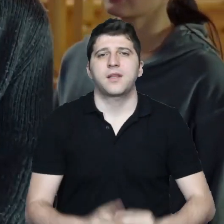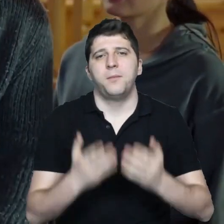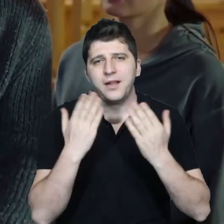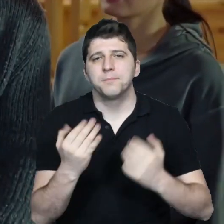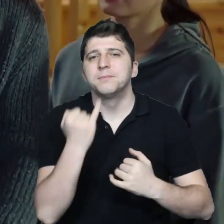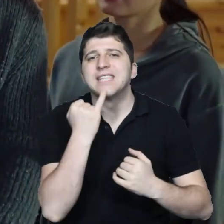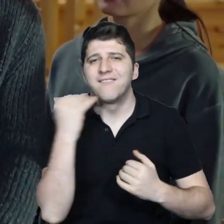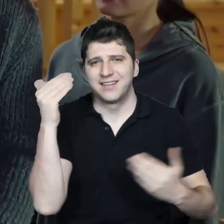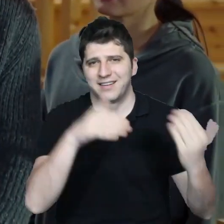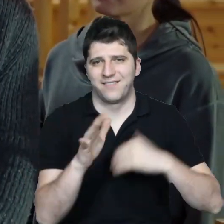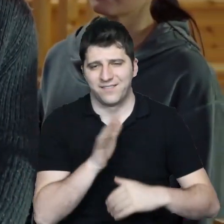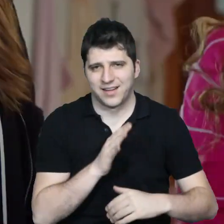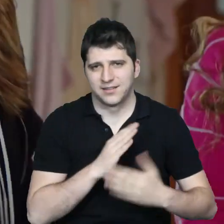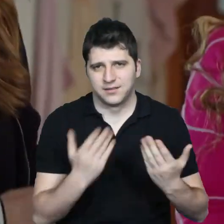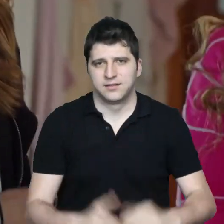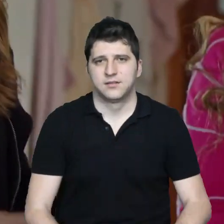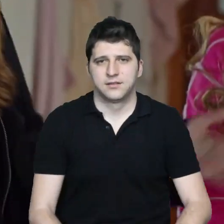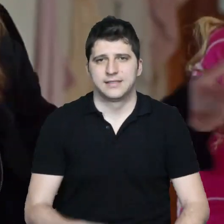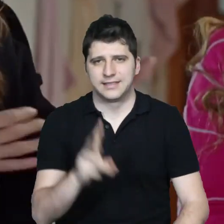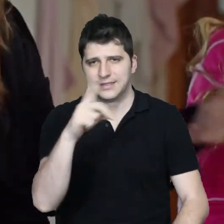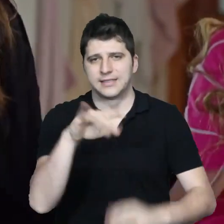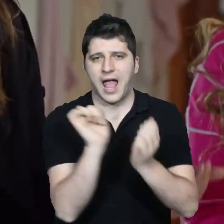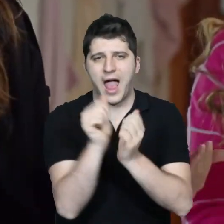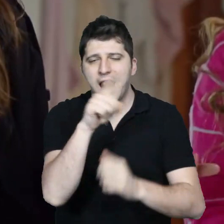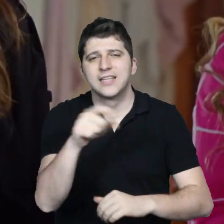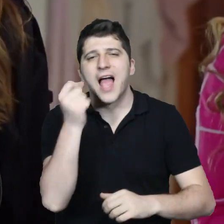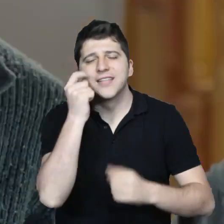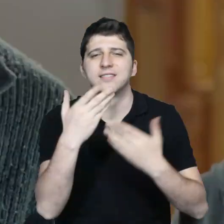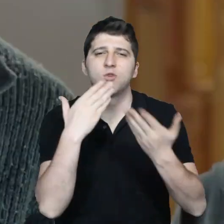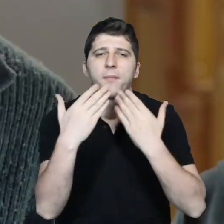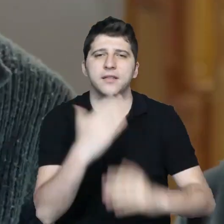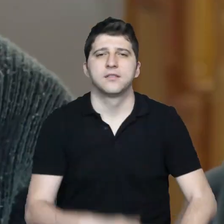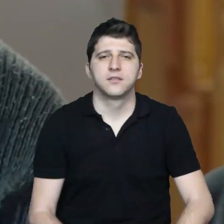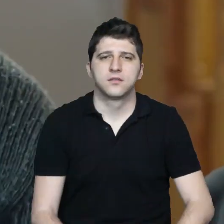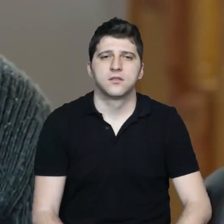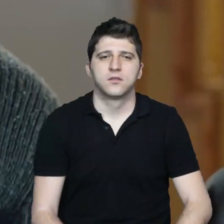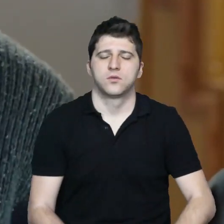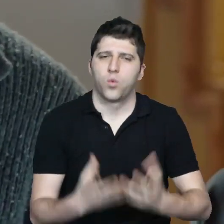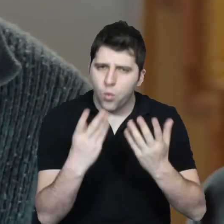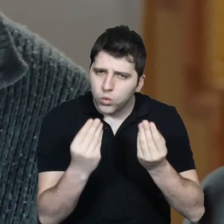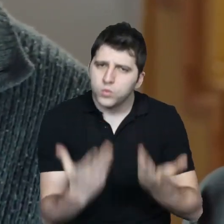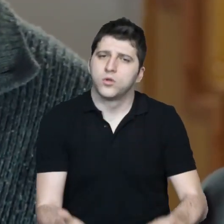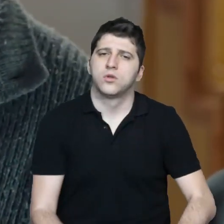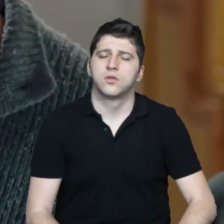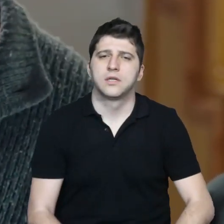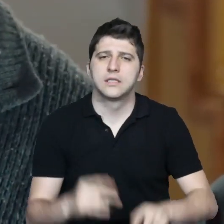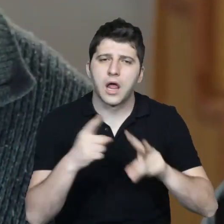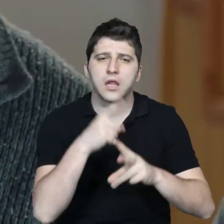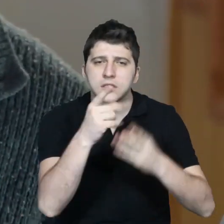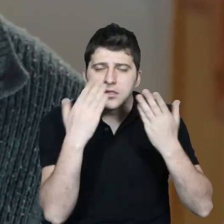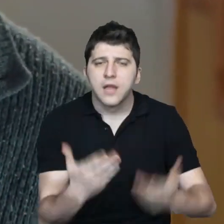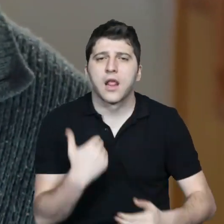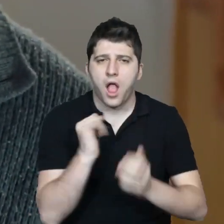madem hani misafir falan da gelecek değil mi? Hem siz böyle ailece bir hasret giderirsiniz. Olur mu öyle şey? Nalan sen